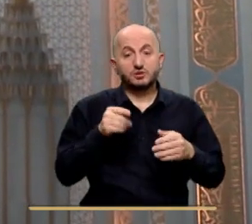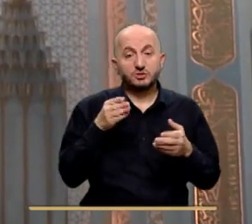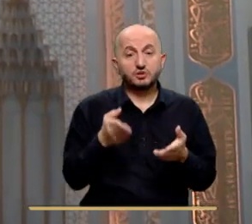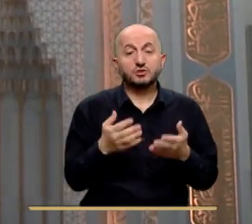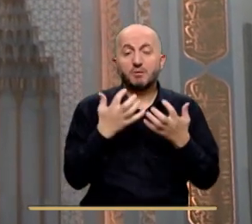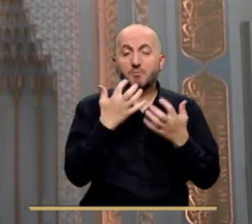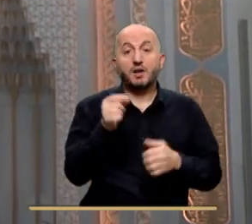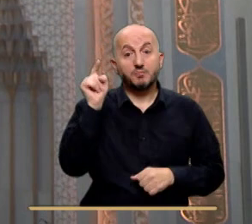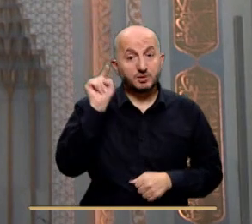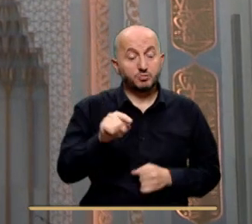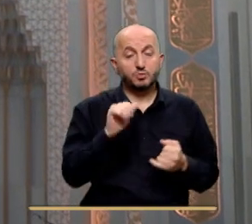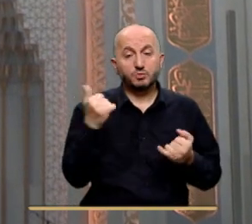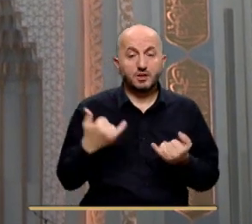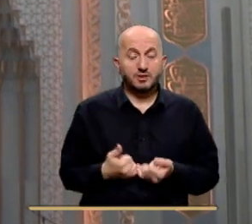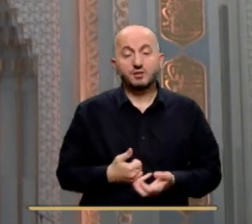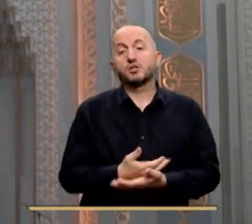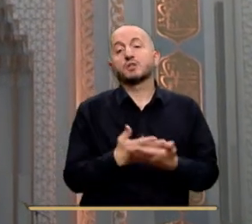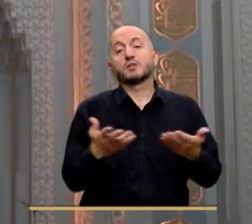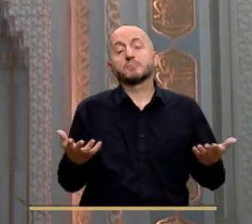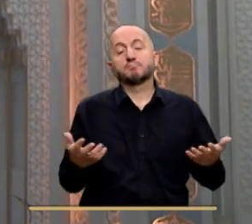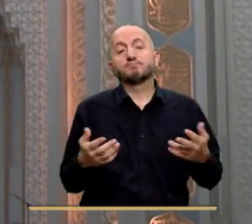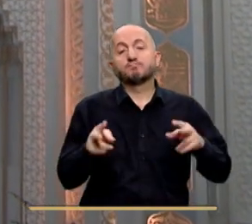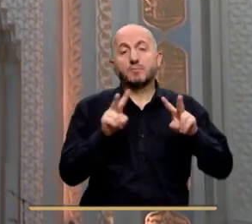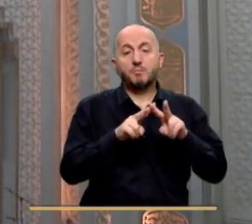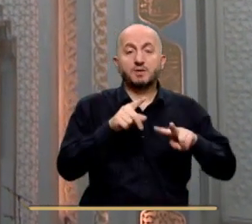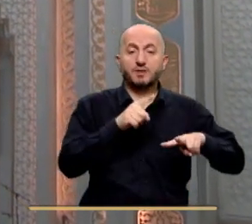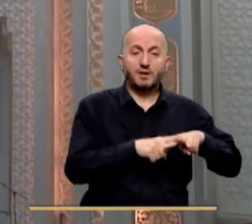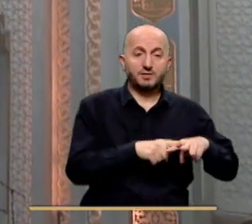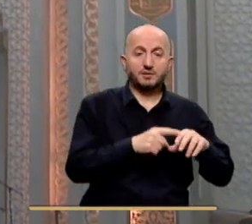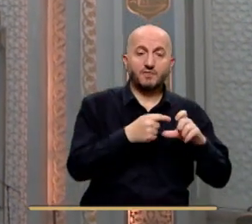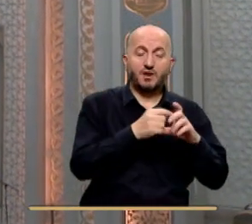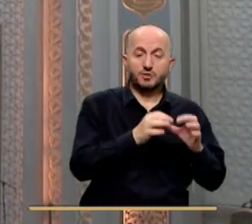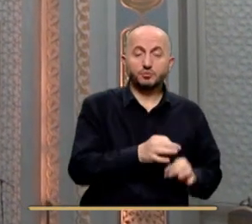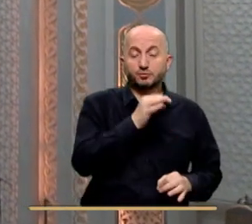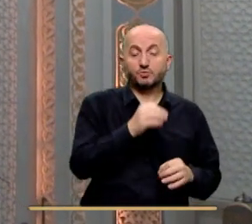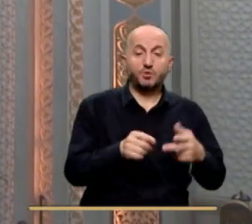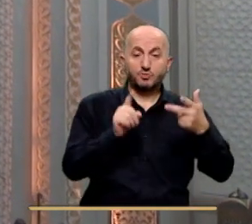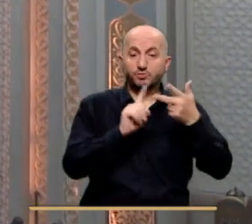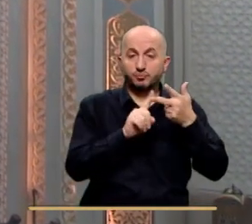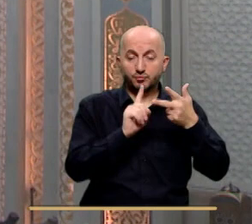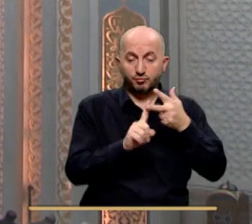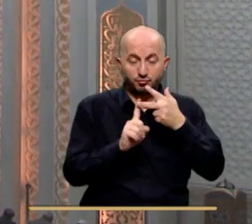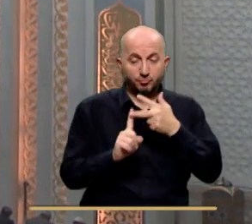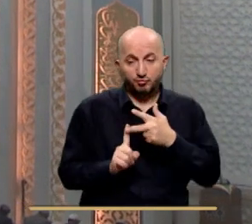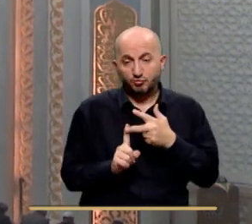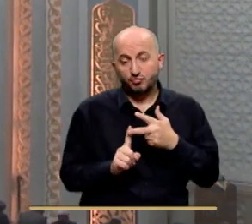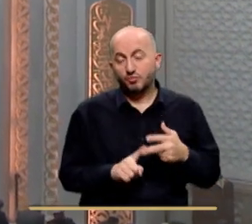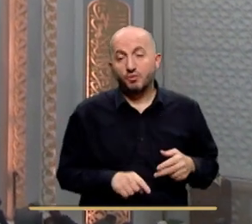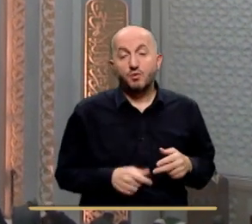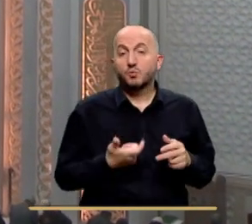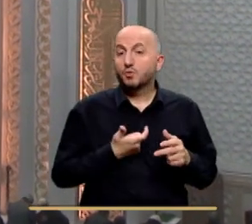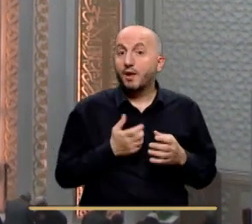budur değerli kardeşlerim. Mehmet Akif'e dönüyorum. Akif'in üçüncü esası